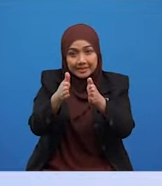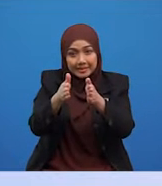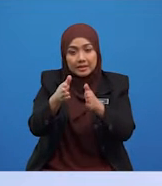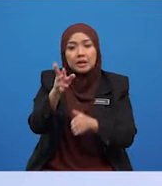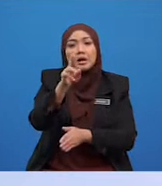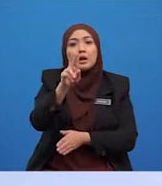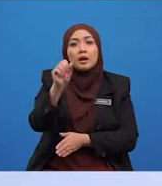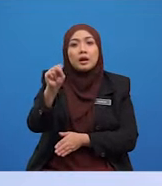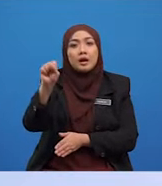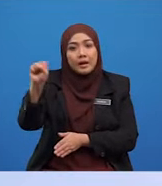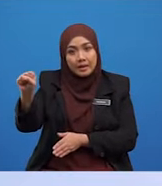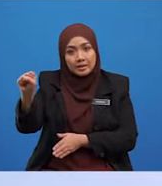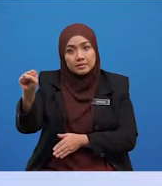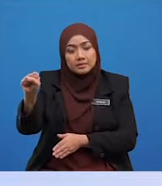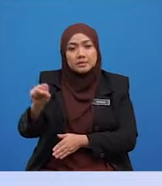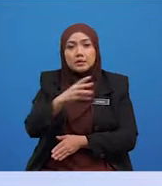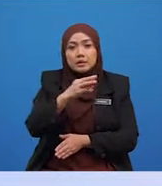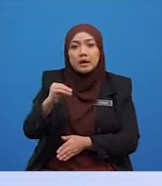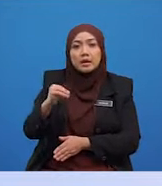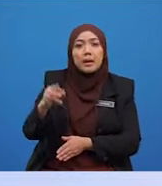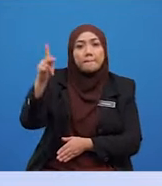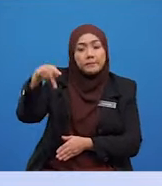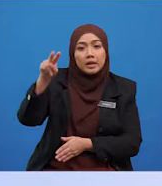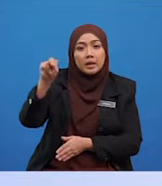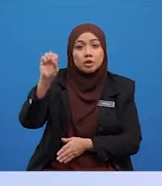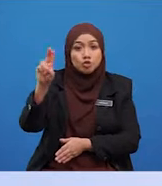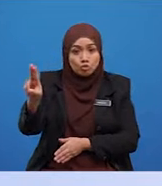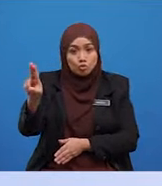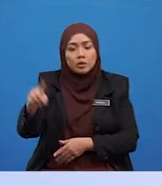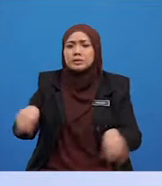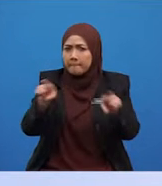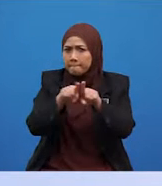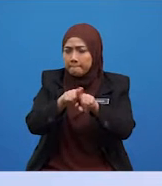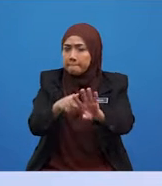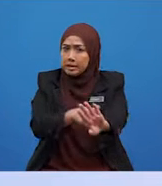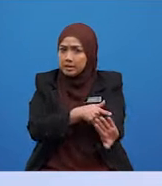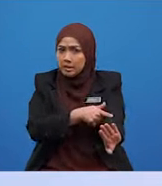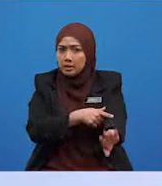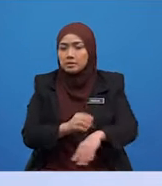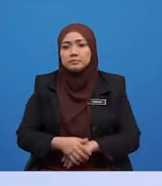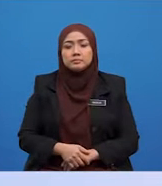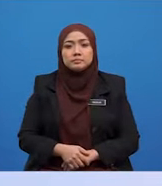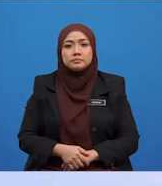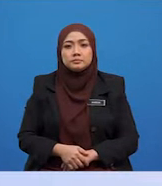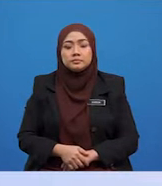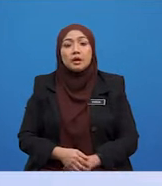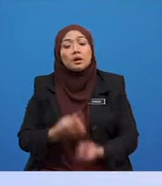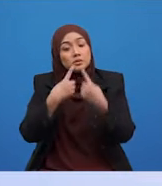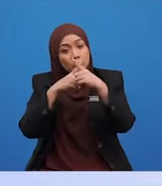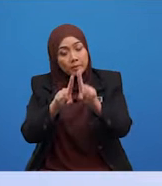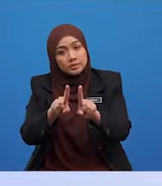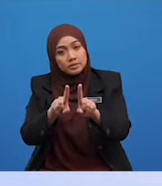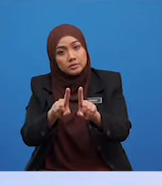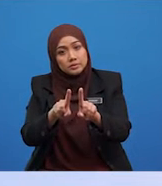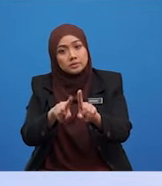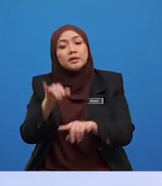dan TNU sama panjang? Jelaskan. Murid-murid,